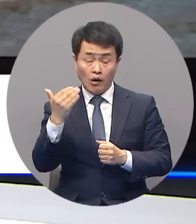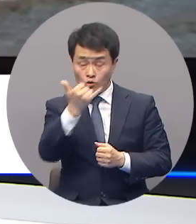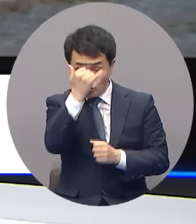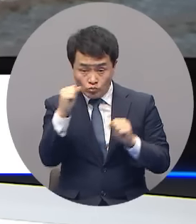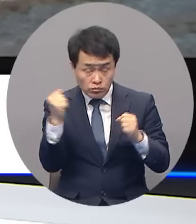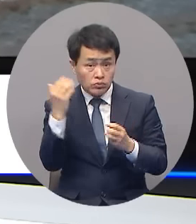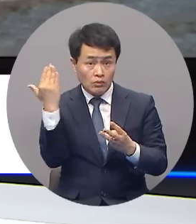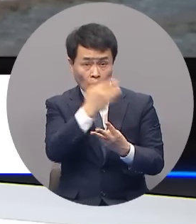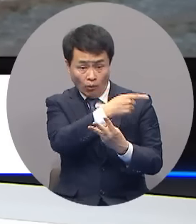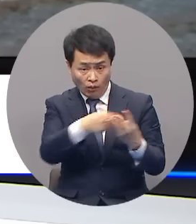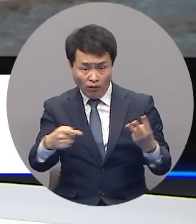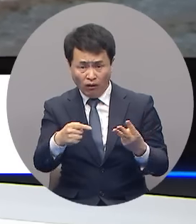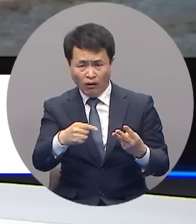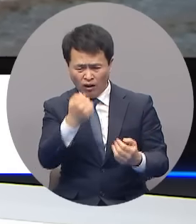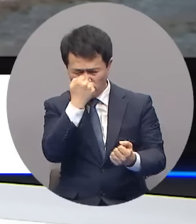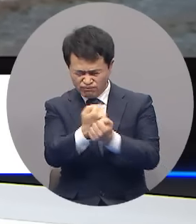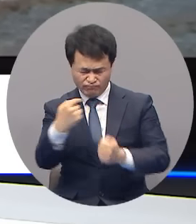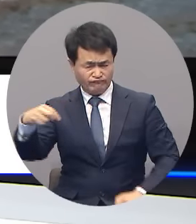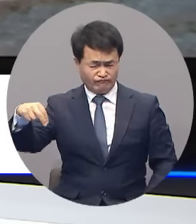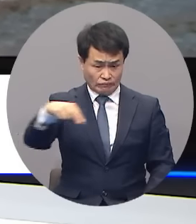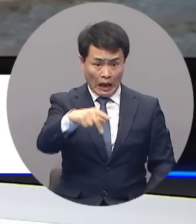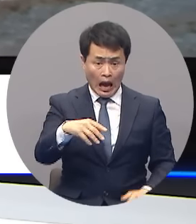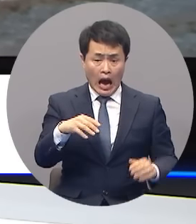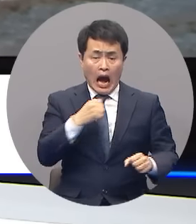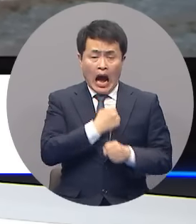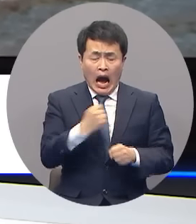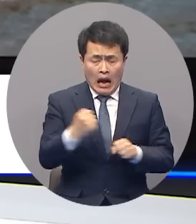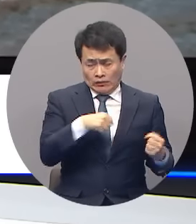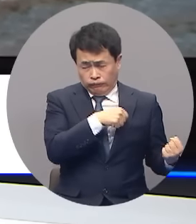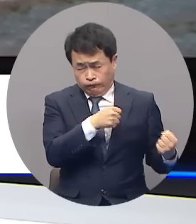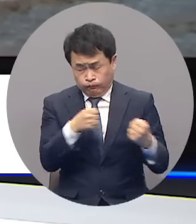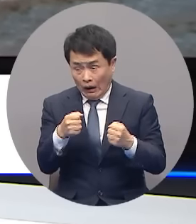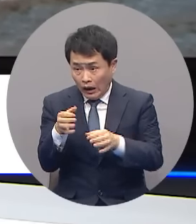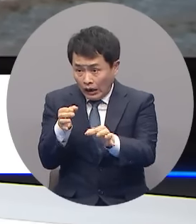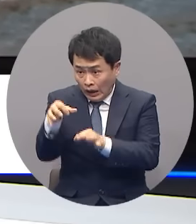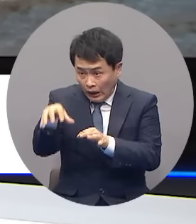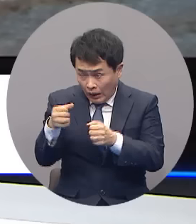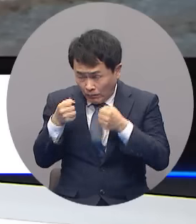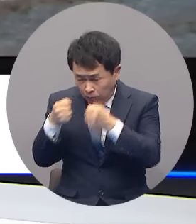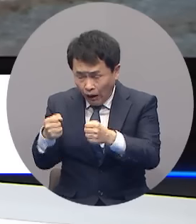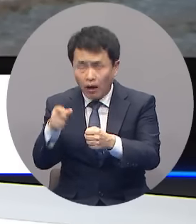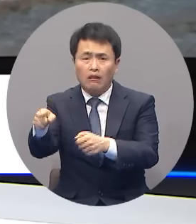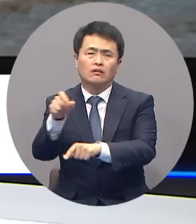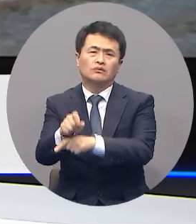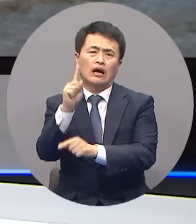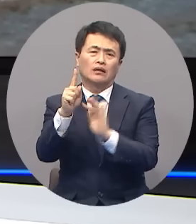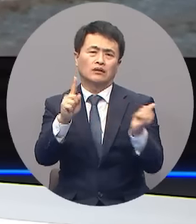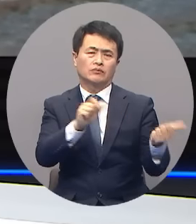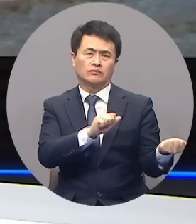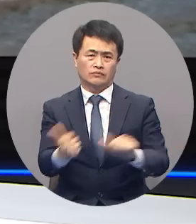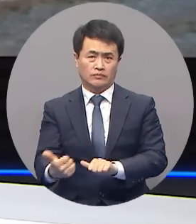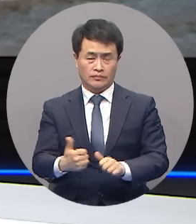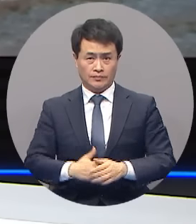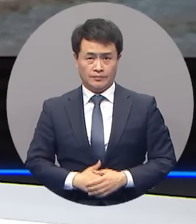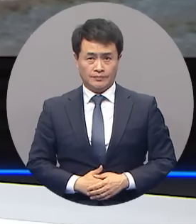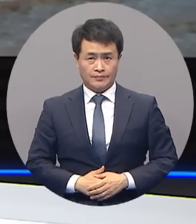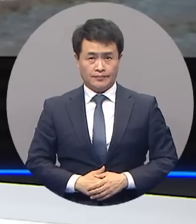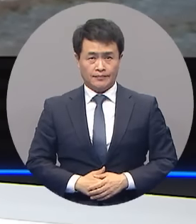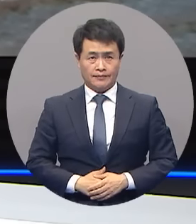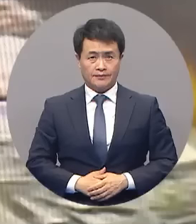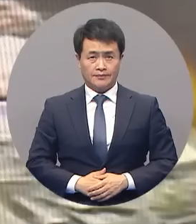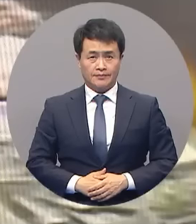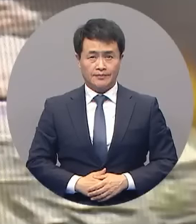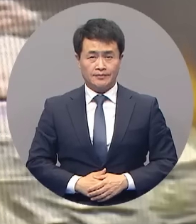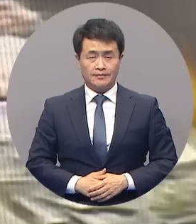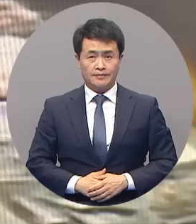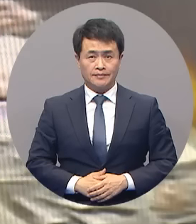승용차가 무단횡단하던 보행자를 피하다 인근 상가를 덮치면서 직원 한 명이 숨졌습니다. 유서영 기자가 보도합니다.